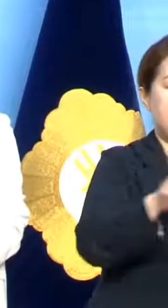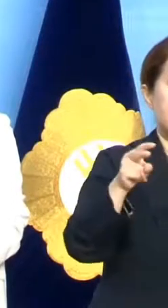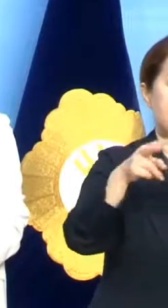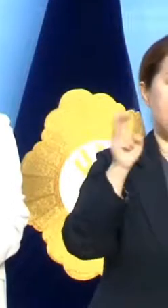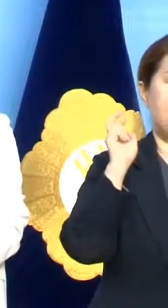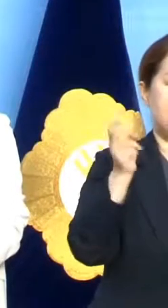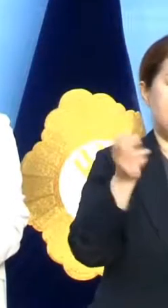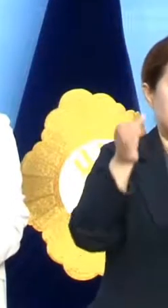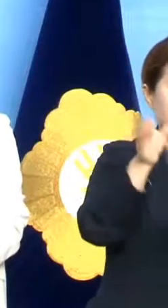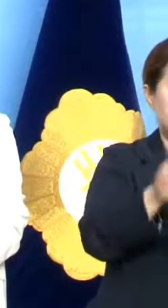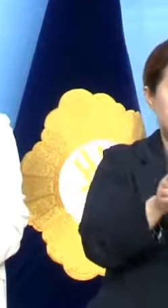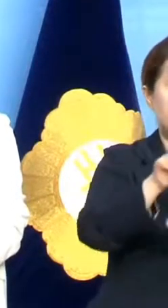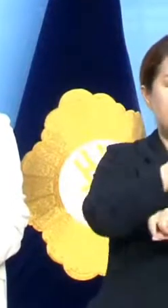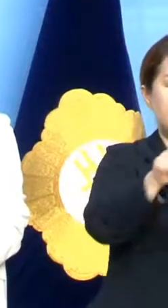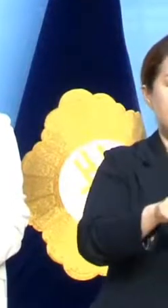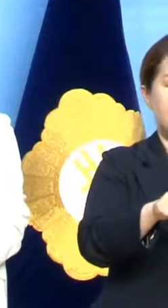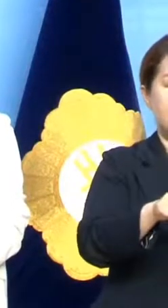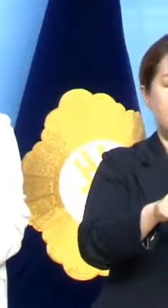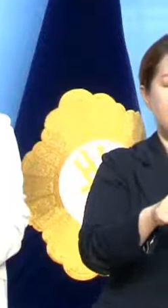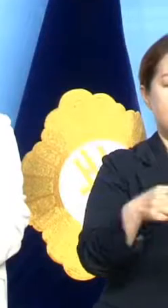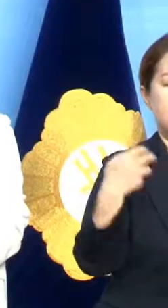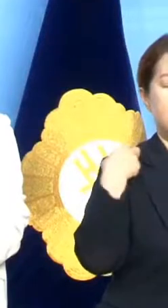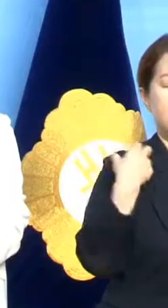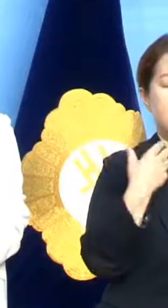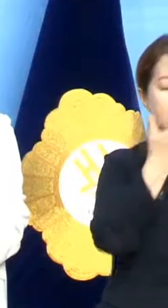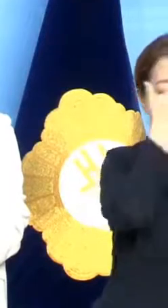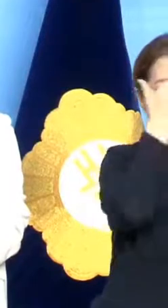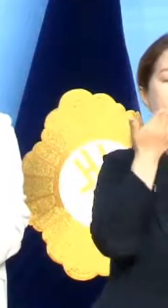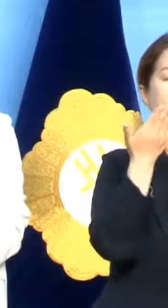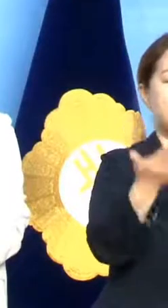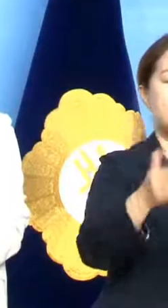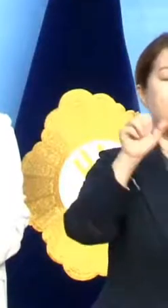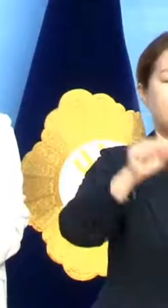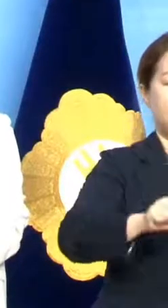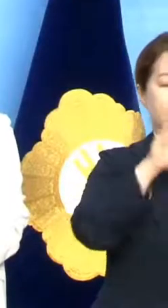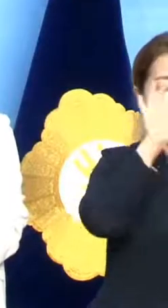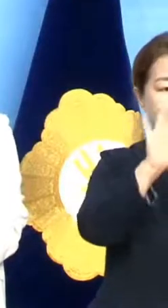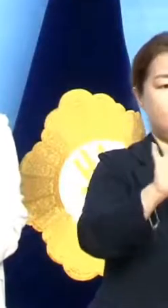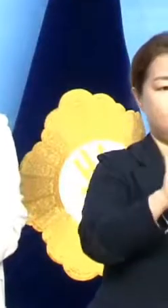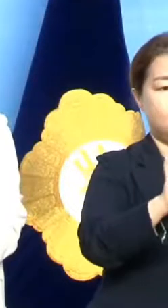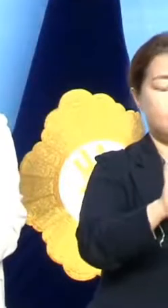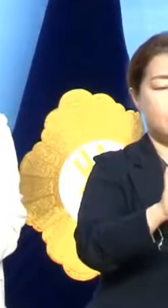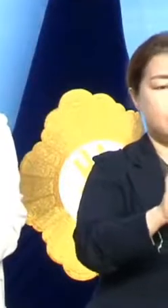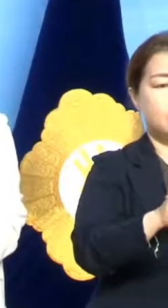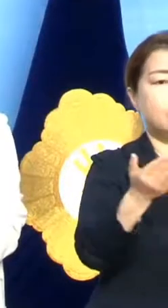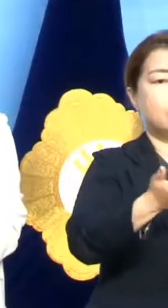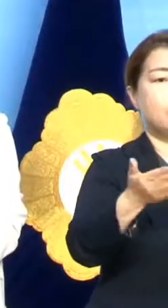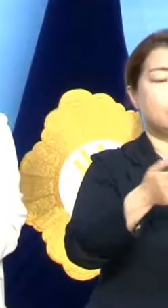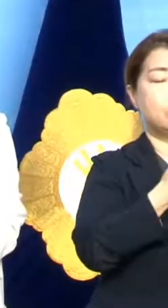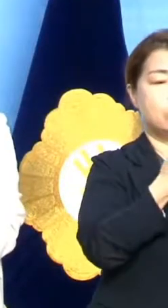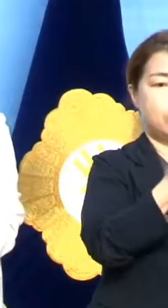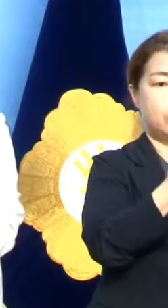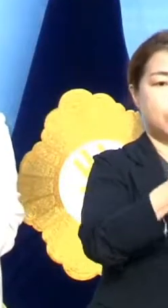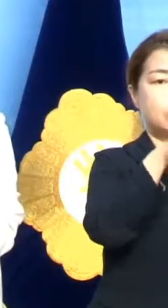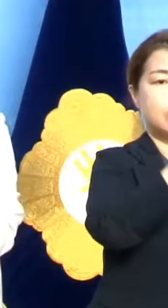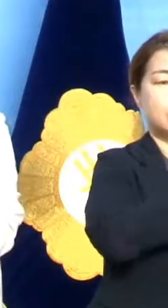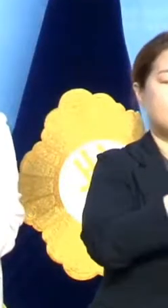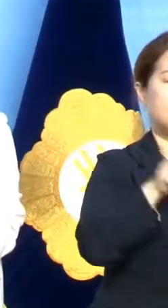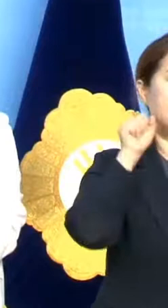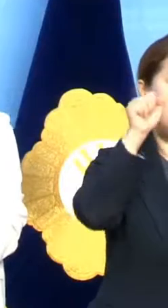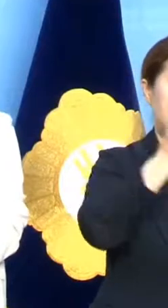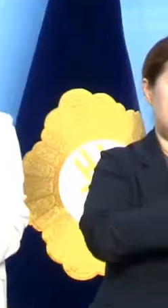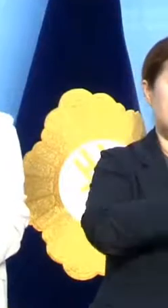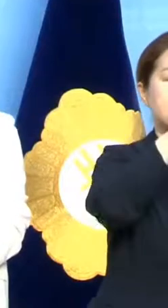면죄부를 주는 우리 노동부에 행태에 대해서 저희 노동조합은 중단할 것을 촉구하고 이를 규탄하는